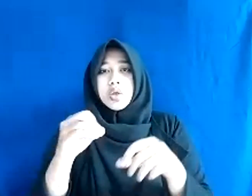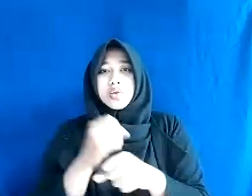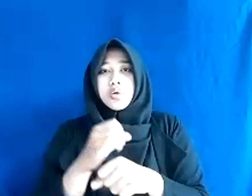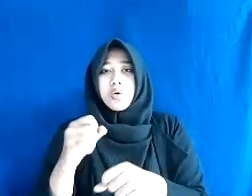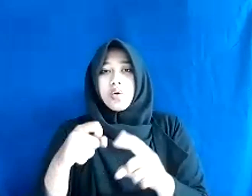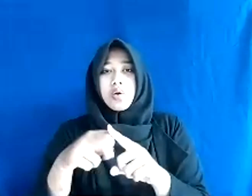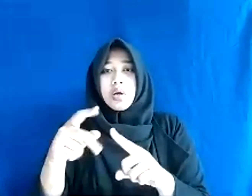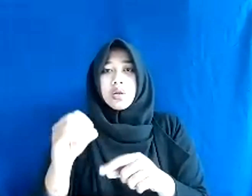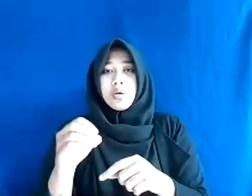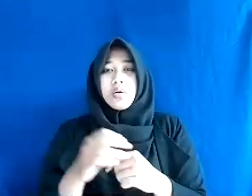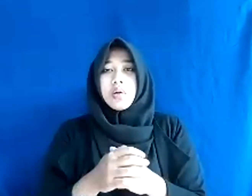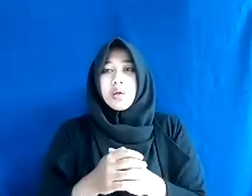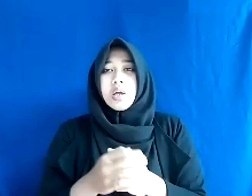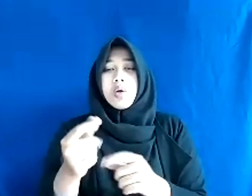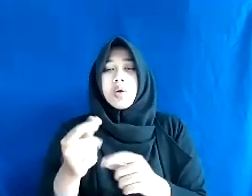tetangga. Itu